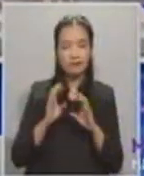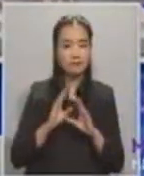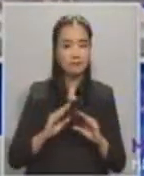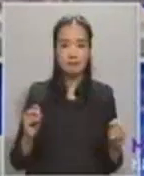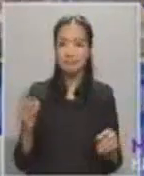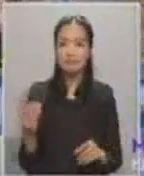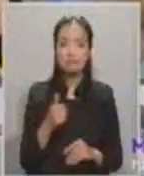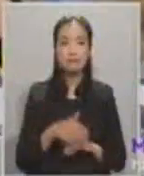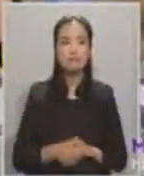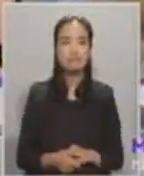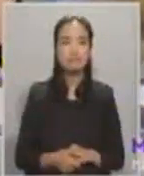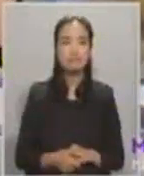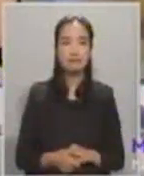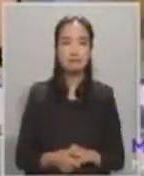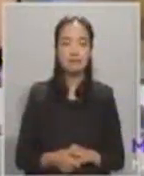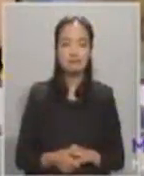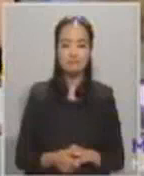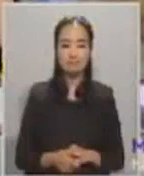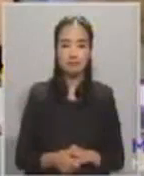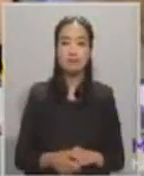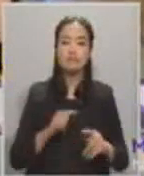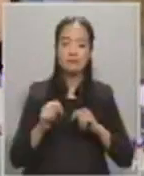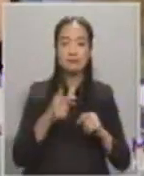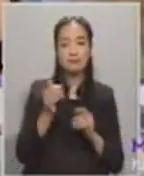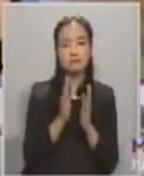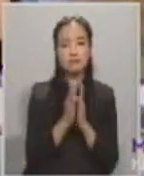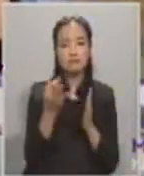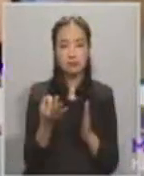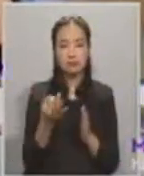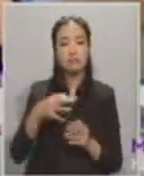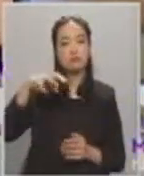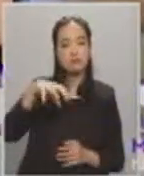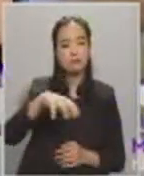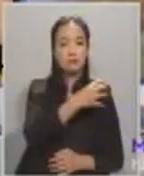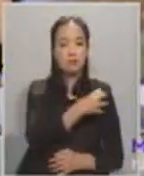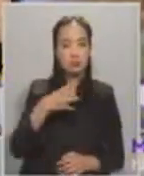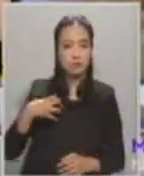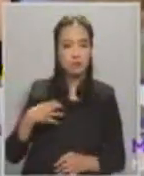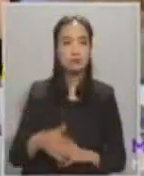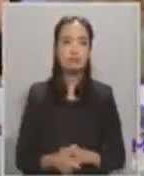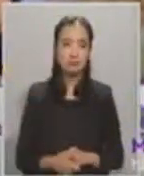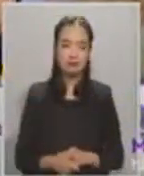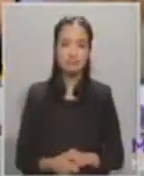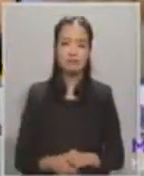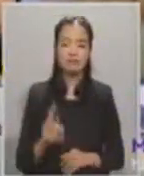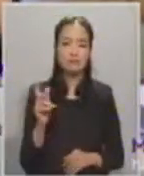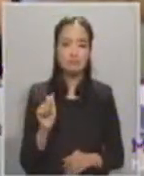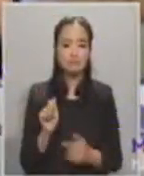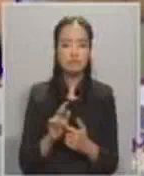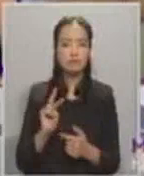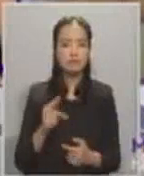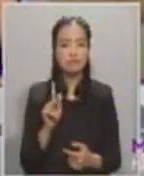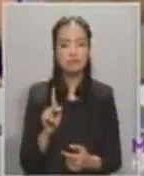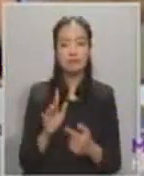ไวด้วยนะคะก็ฝากช่องทางต่างๆมาด้วยติดตามได้ทาง Facebook ของสถานทูตณกรุงอังการาเลยนะคะก็จะมีทั้งเบอร์โทรศัพท ์ ม